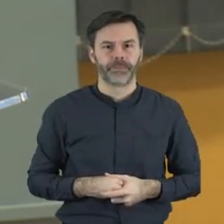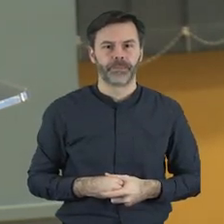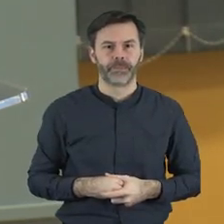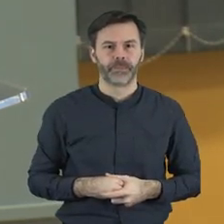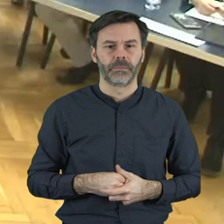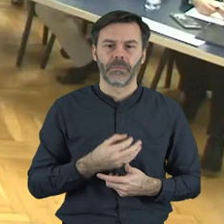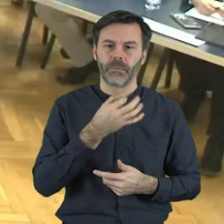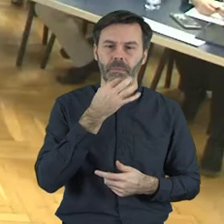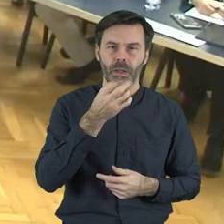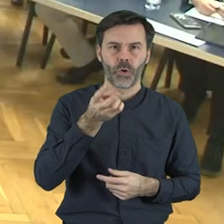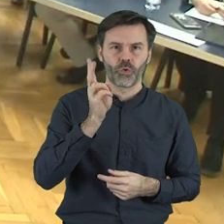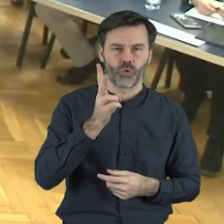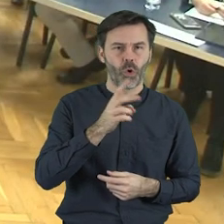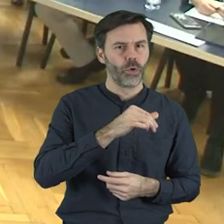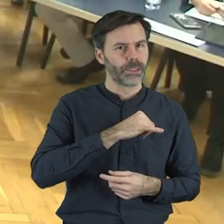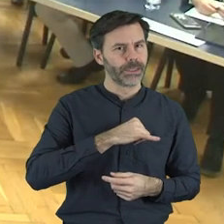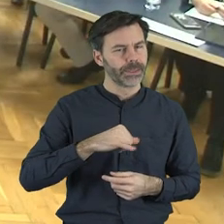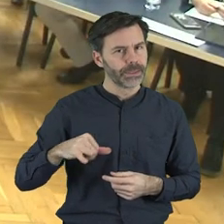mieszkańcom.